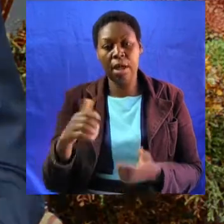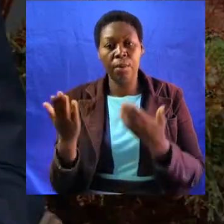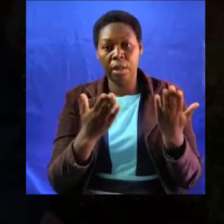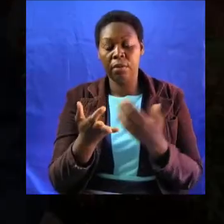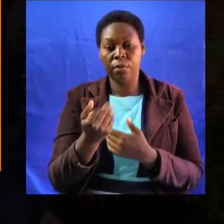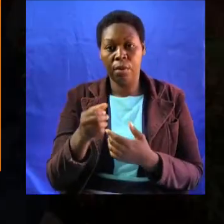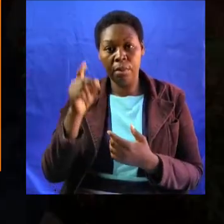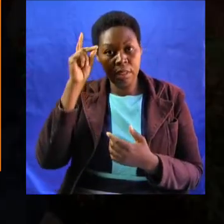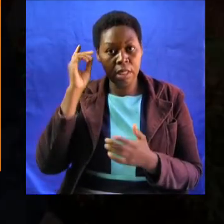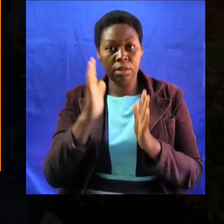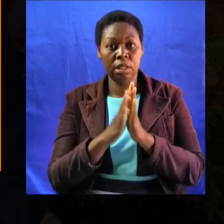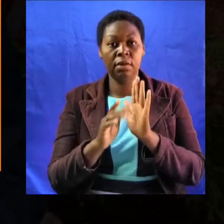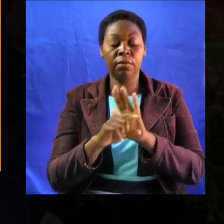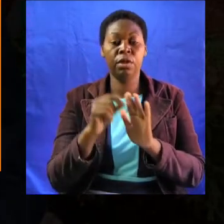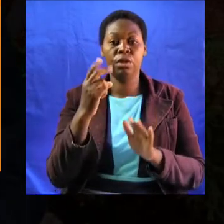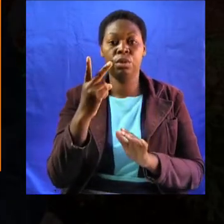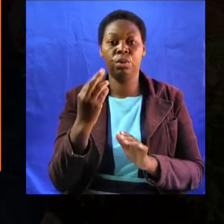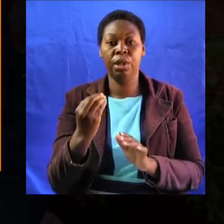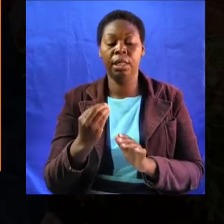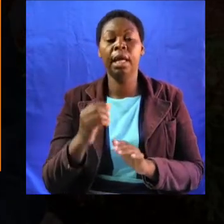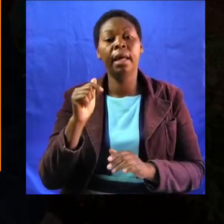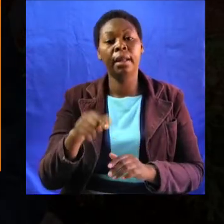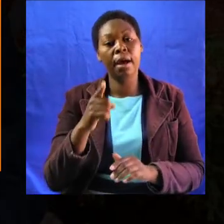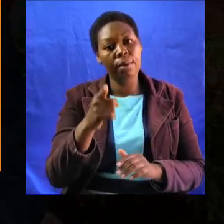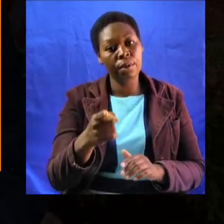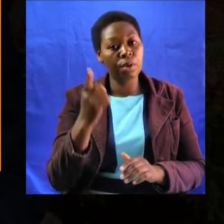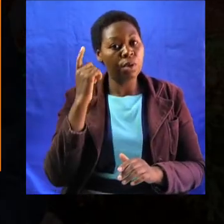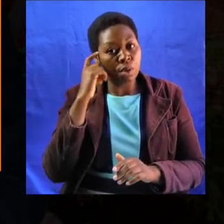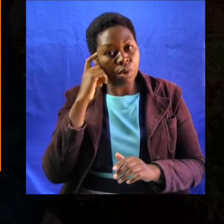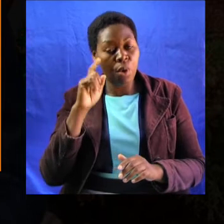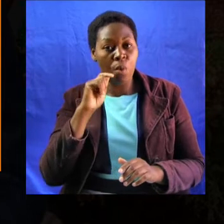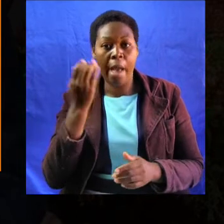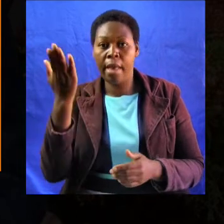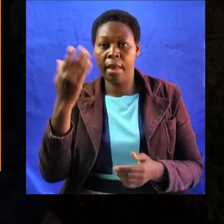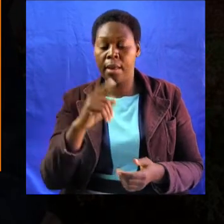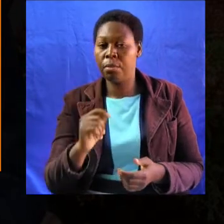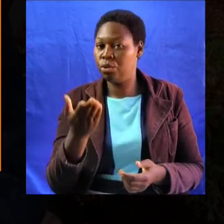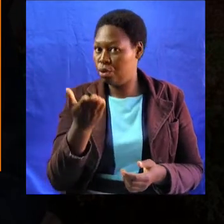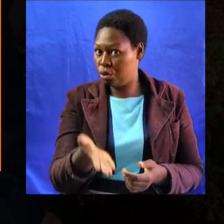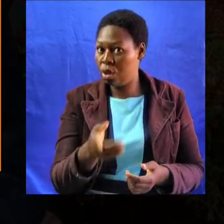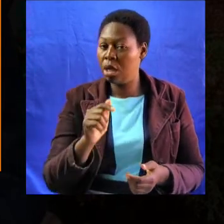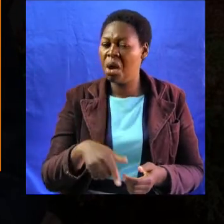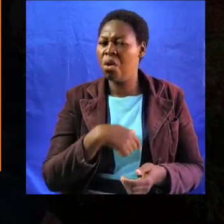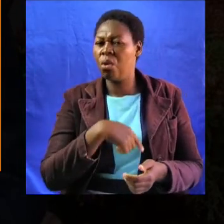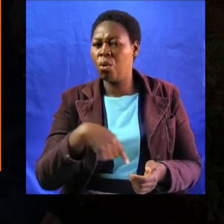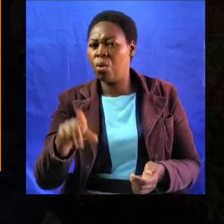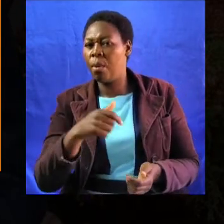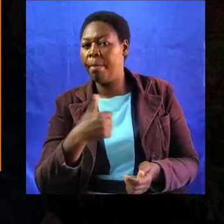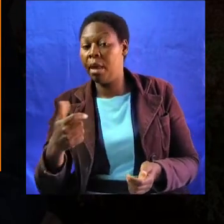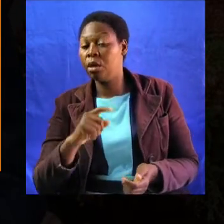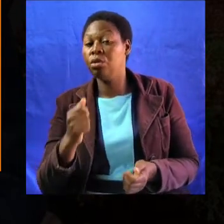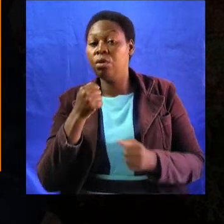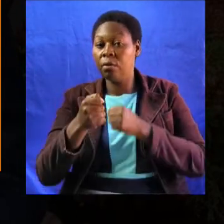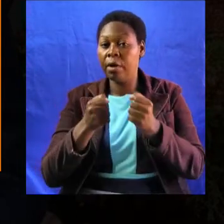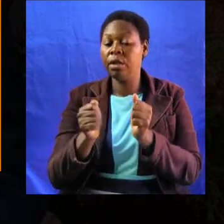ya 20. Zvino akati unoziva chandakawira kwauri here? Zvino ndichadzokera kundorwa nomuchinda